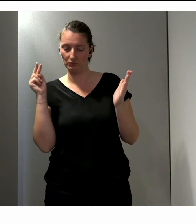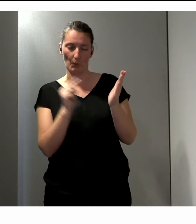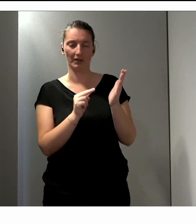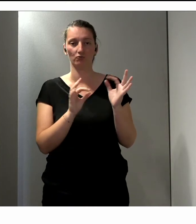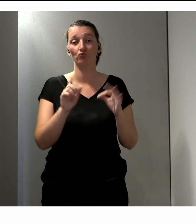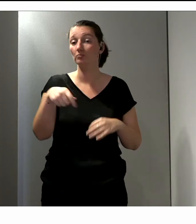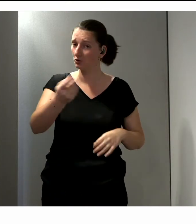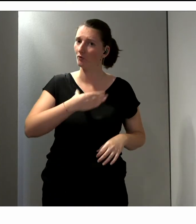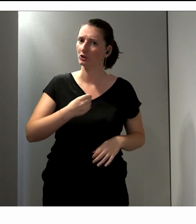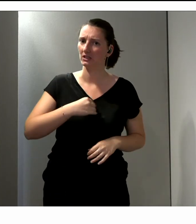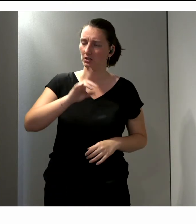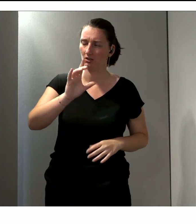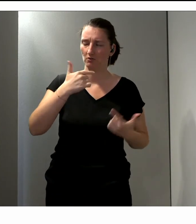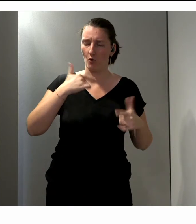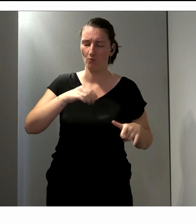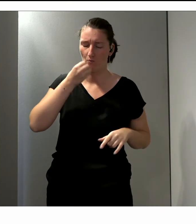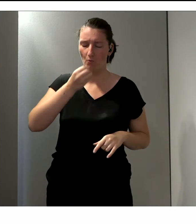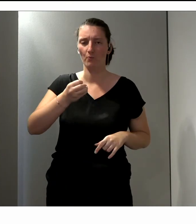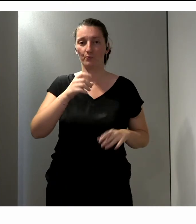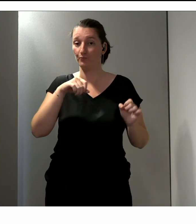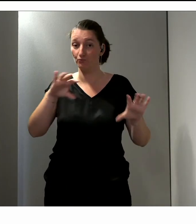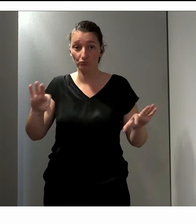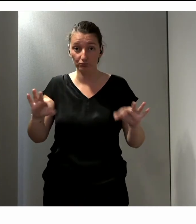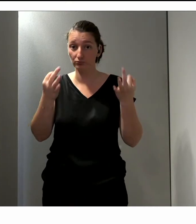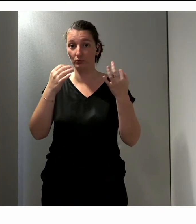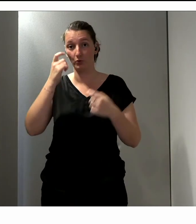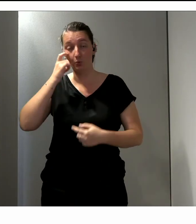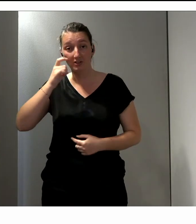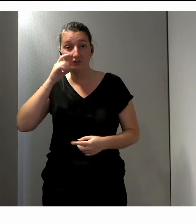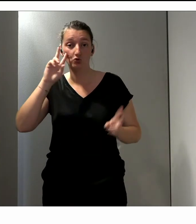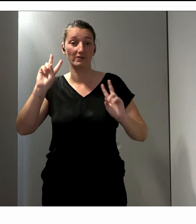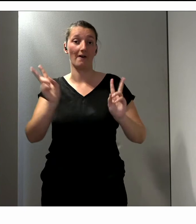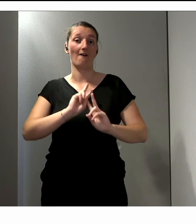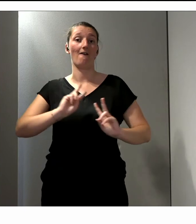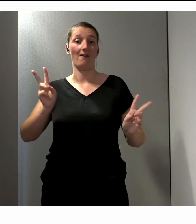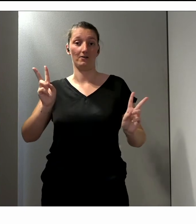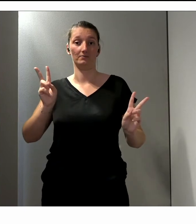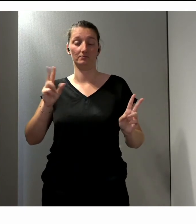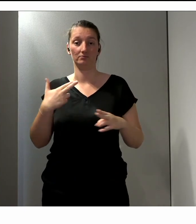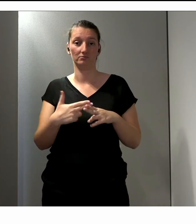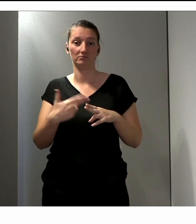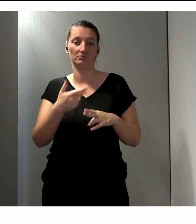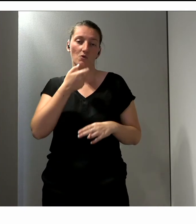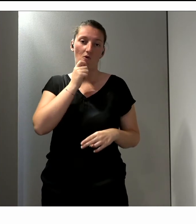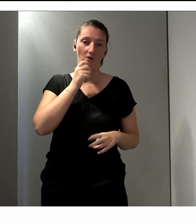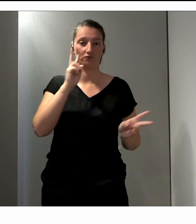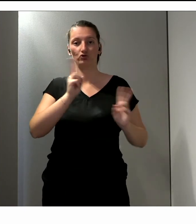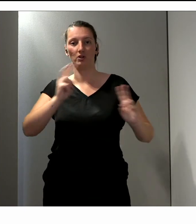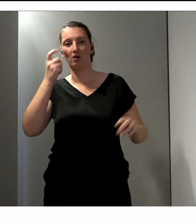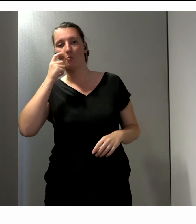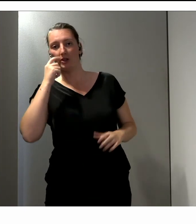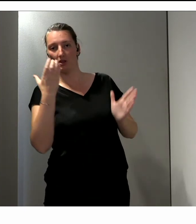sont bien sûr en français. Vous pouvez les trouver les observations générales, en anglais c'est General